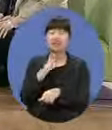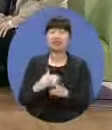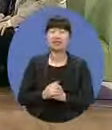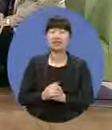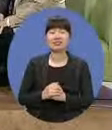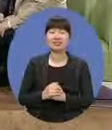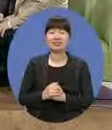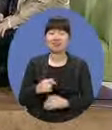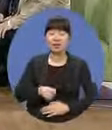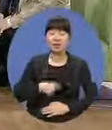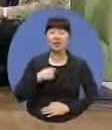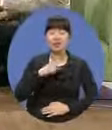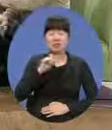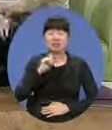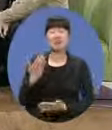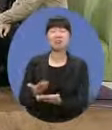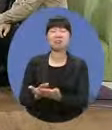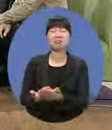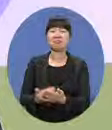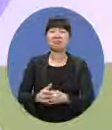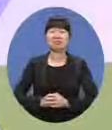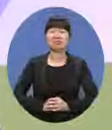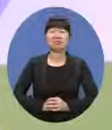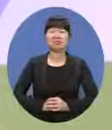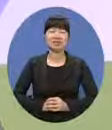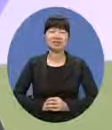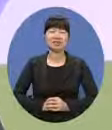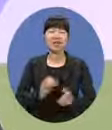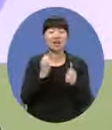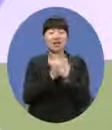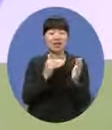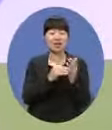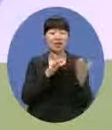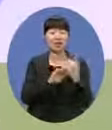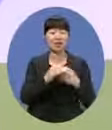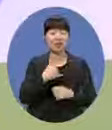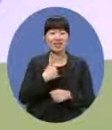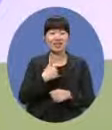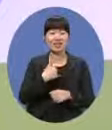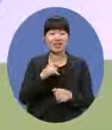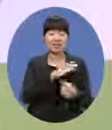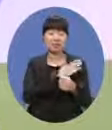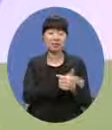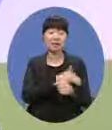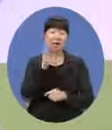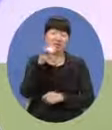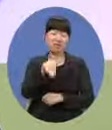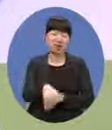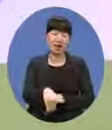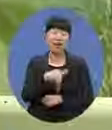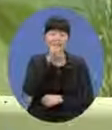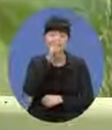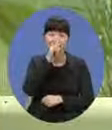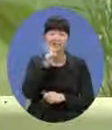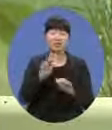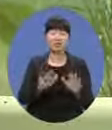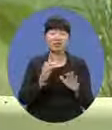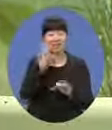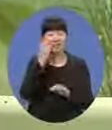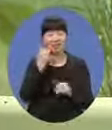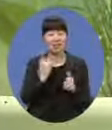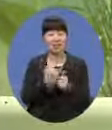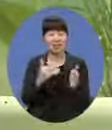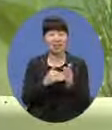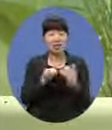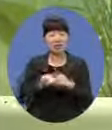그니까 솔직하게 한번 말씀좀 해주세요 장관하고 난 다음부터는 제가 참 그 능력이 떨어진다는 거 아니 근데 오늘 이상하게 자꾸 그